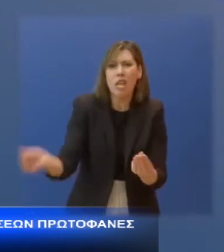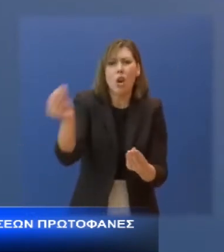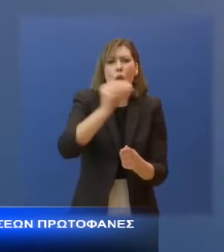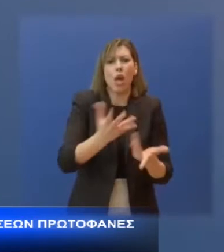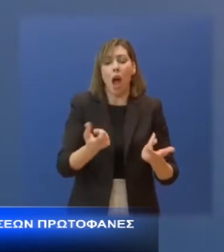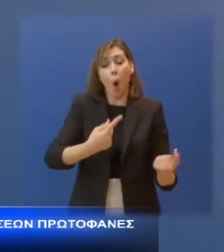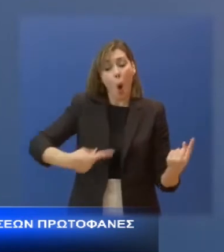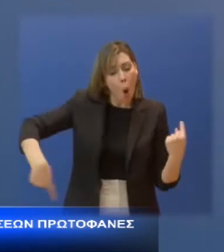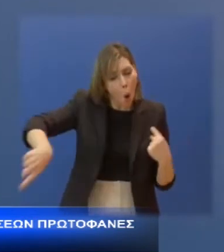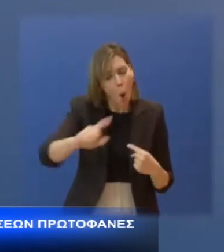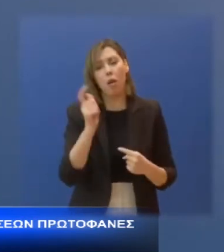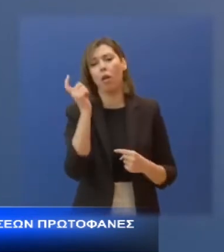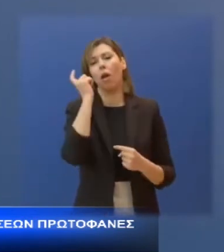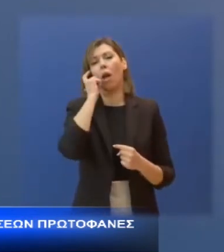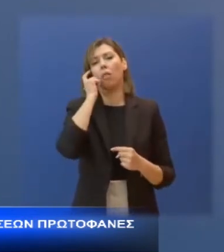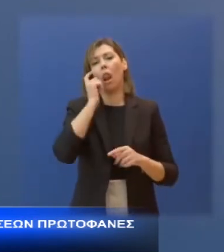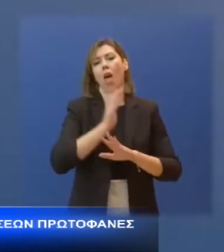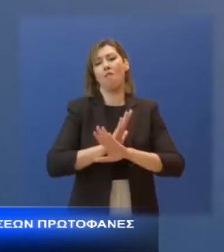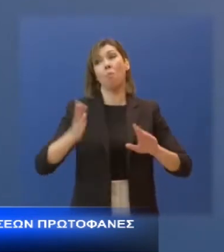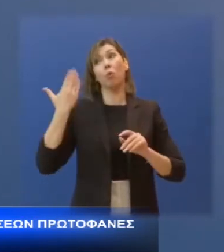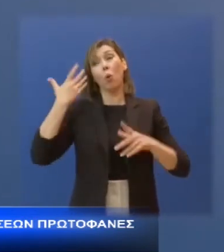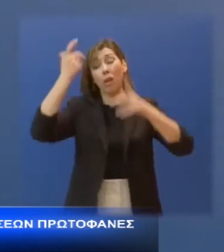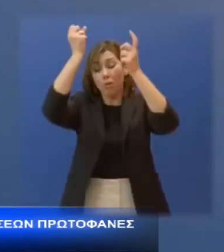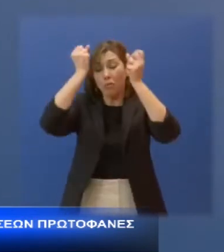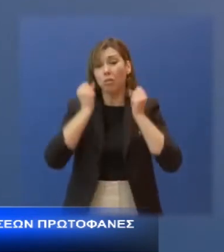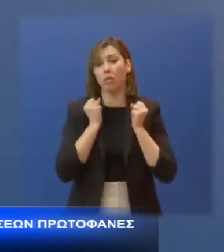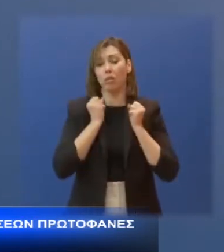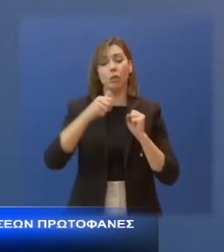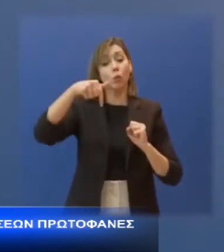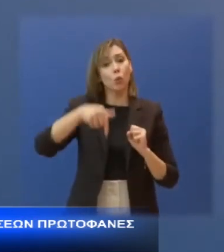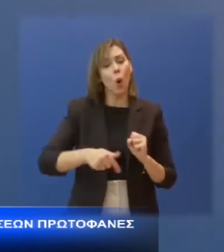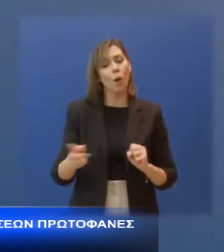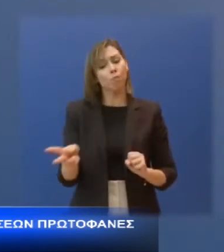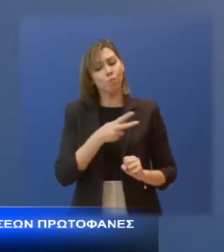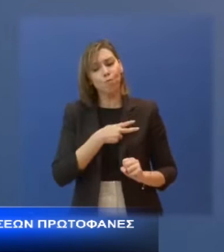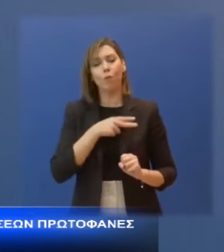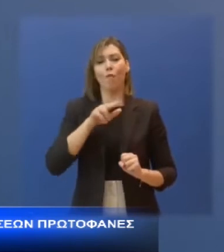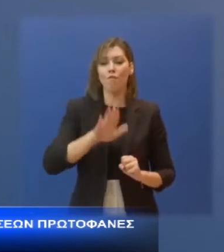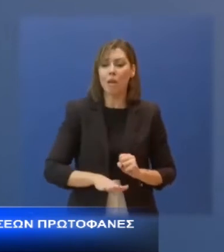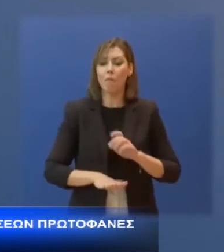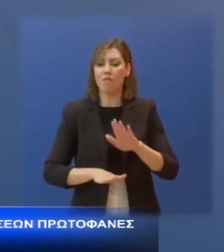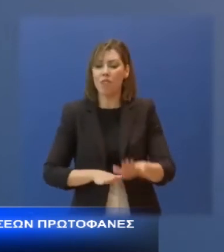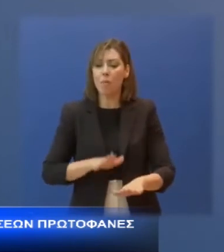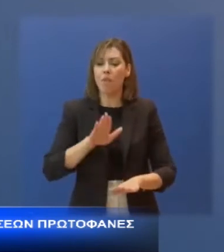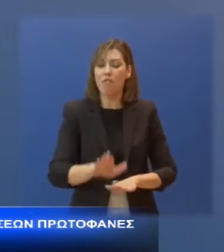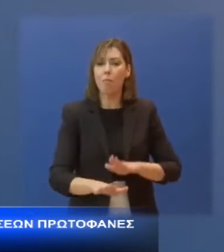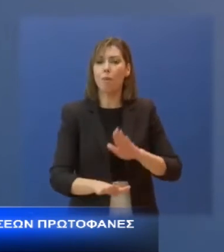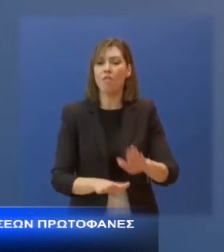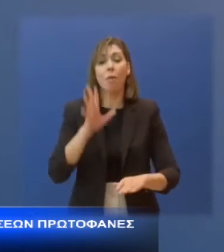με σύνεση, με ψυχραιμία, για να αποκρούσουμε τα χειρότερα και να προσφέρουμε το καλύτερο δυνατό με απόλυτη προτεραιότητα σε όσες και